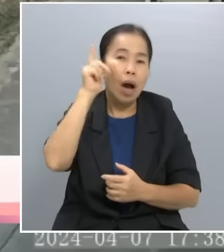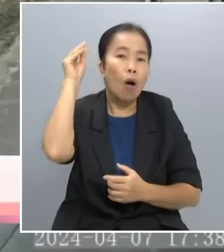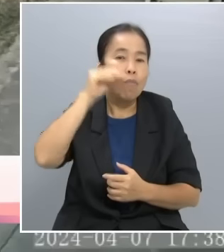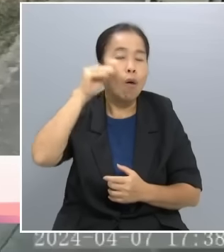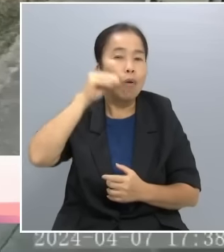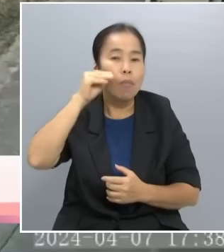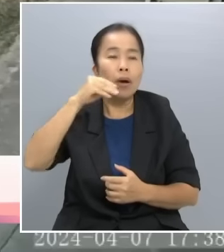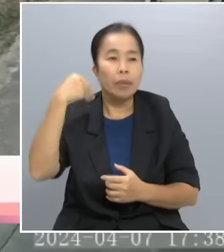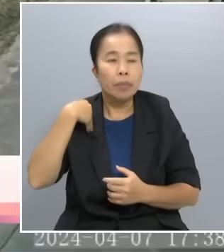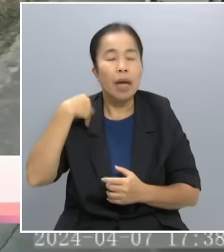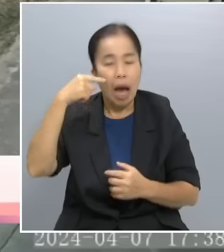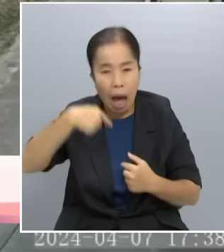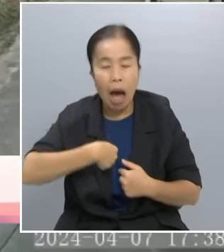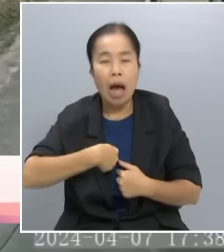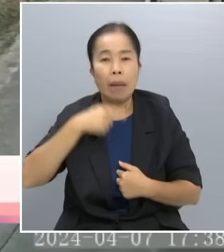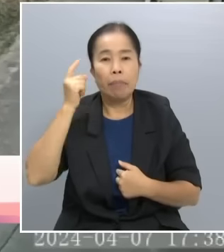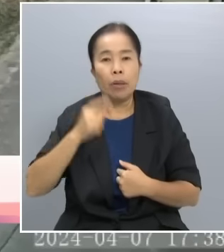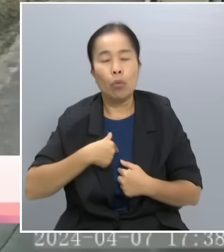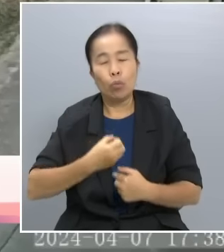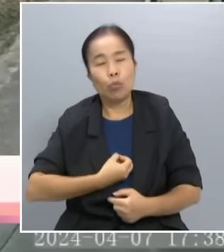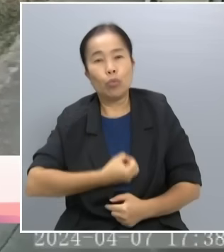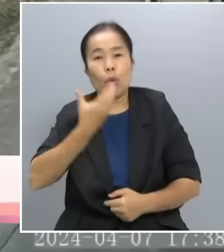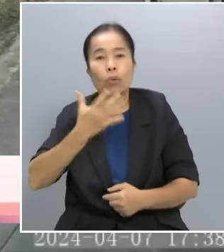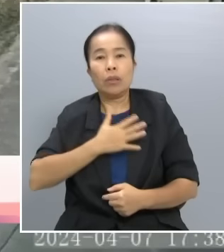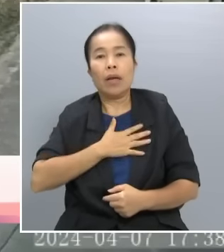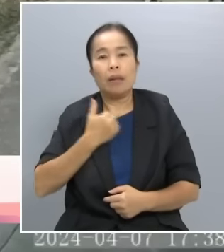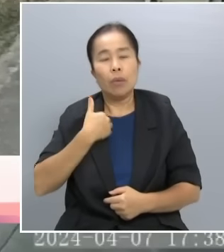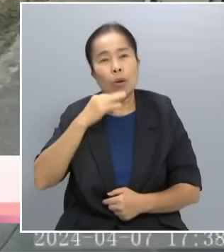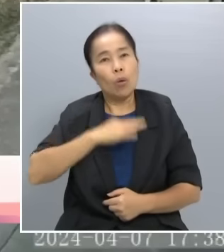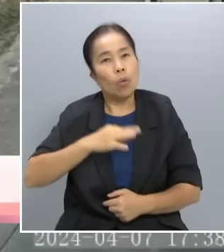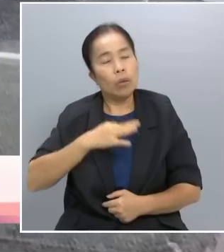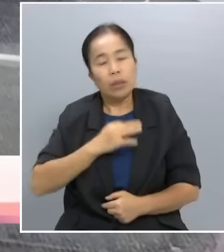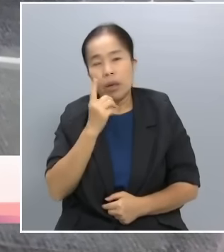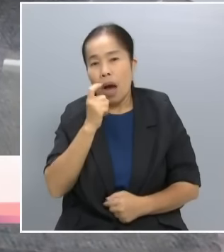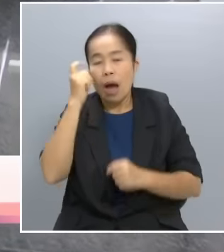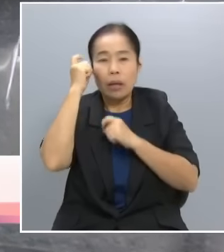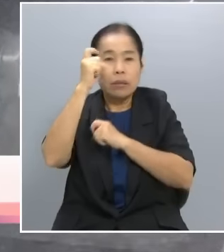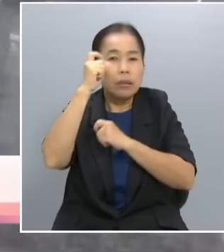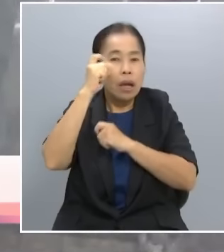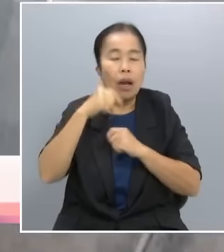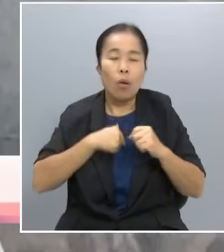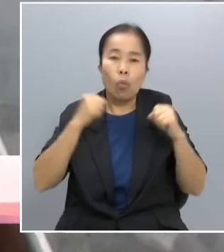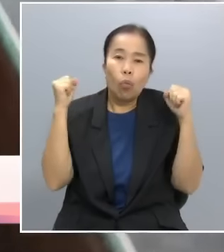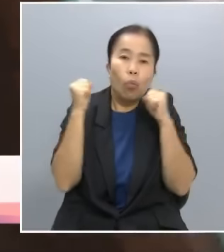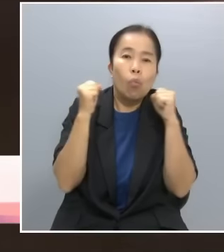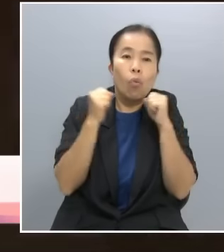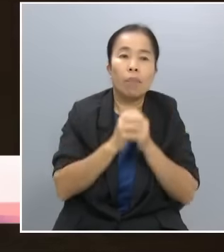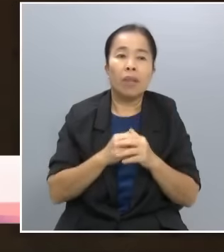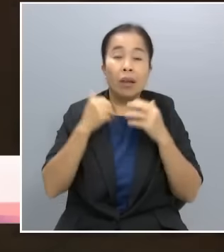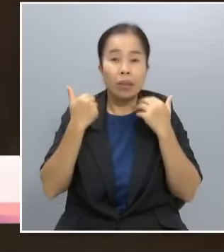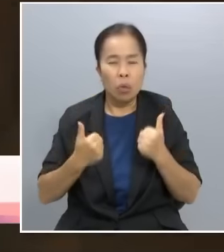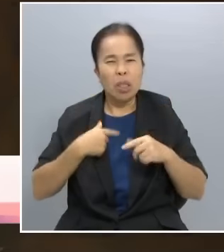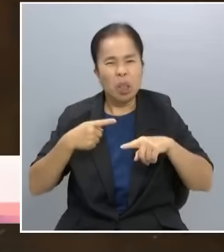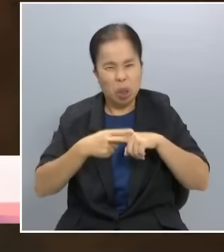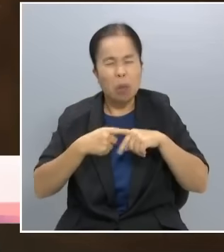ายก็ไม่คิดเลยว่าจะเจอกับตัวเองตกใจจริงๆรู้สึกเลยว่ามันเป็นเรื่องใกล้ตัวเหลือเกินมันน่ากลัวมากตอนนี้นี่ตนเองยังเจ็บ